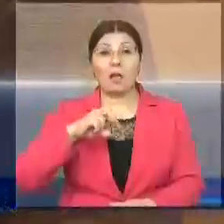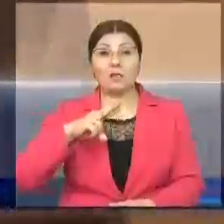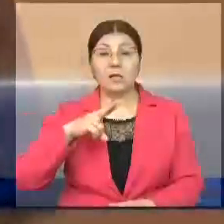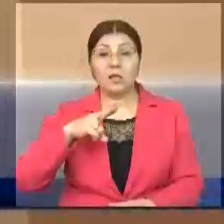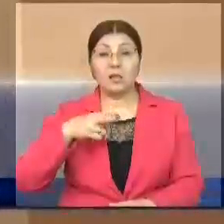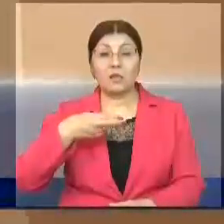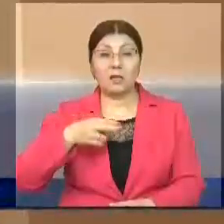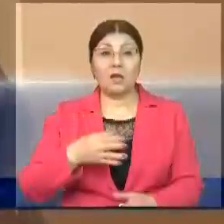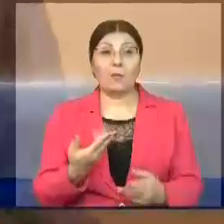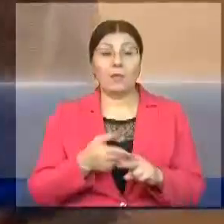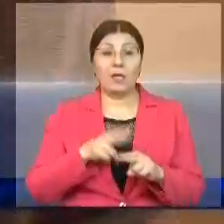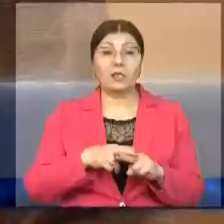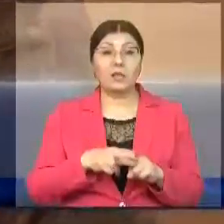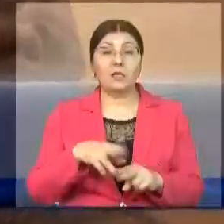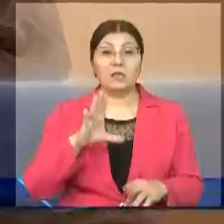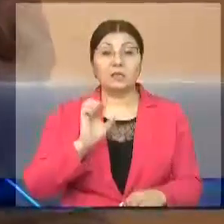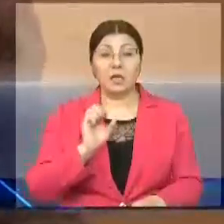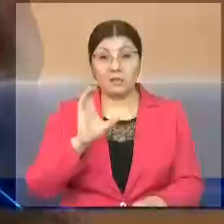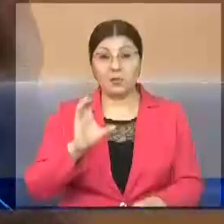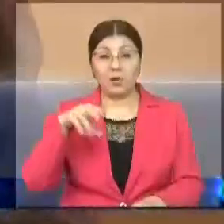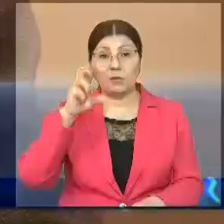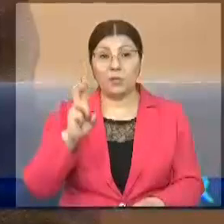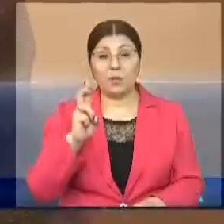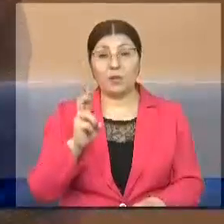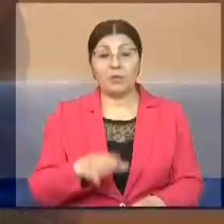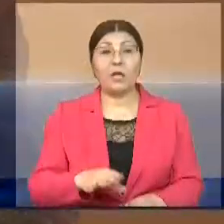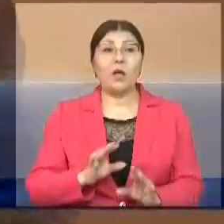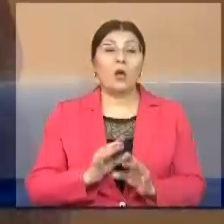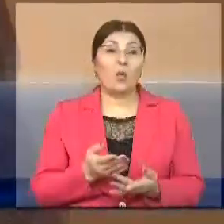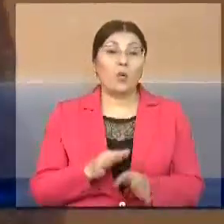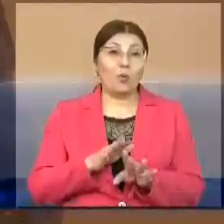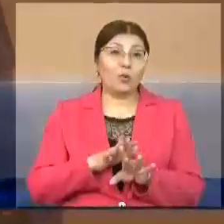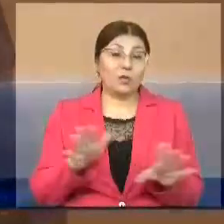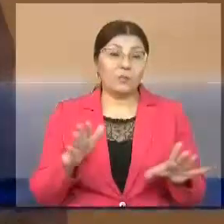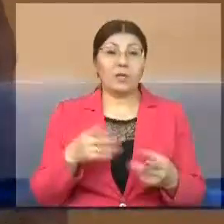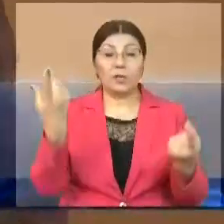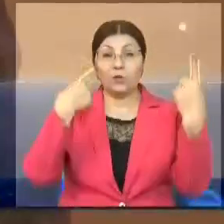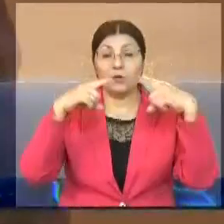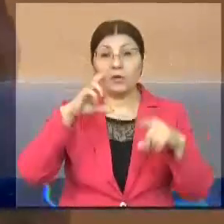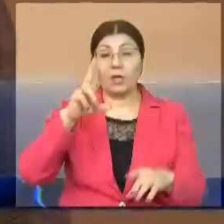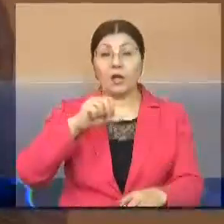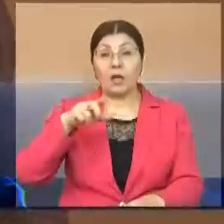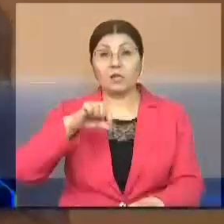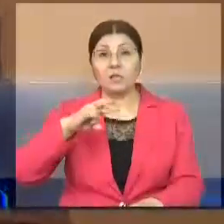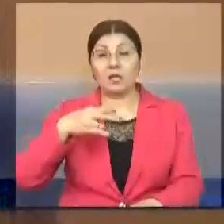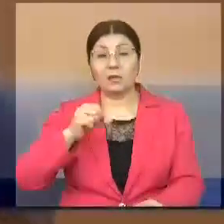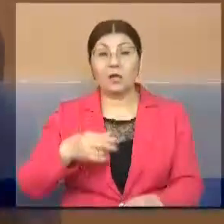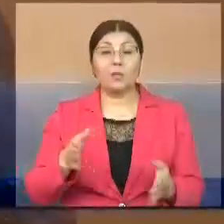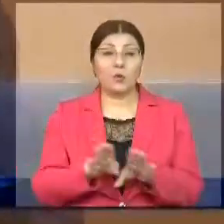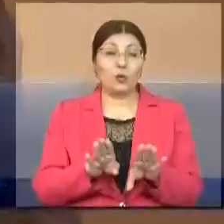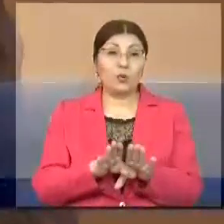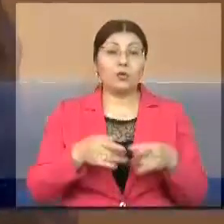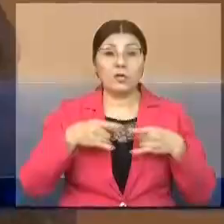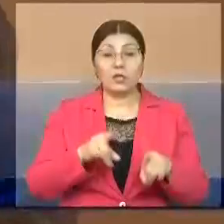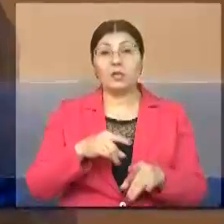консерватории, композитор-садвокат Балмагамбетов. Именно он распространил творчество Казанғапа. Он тоже родился в Шалкарском районе. Он